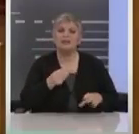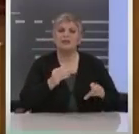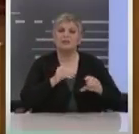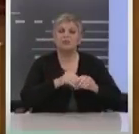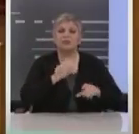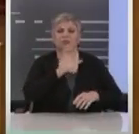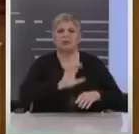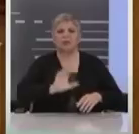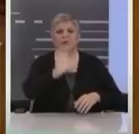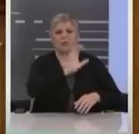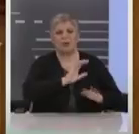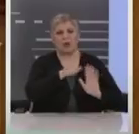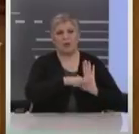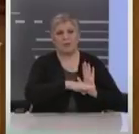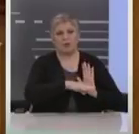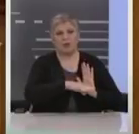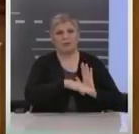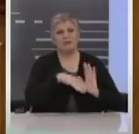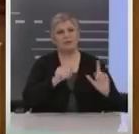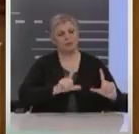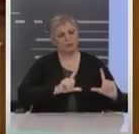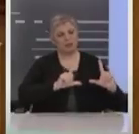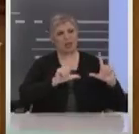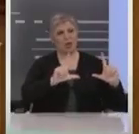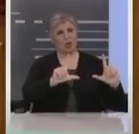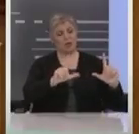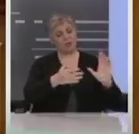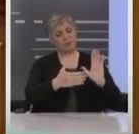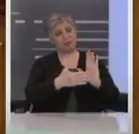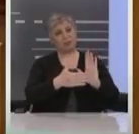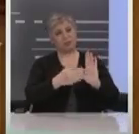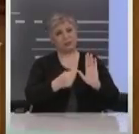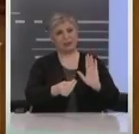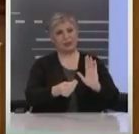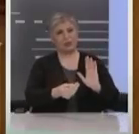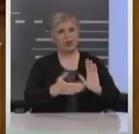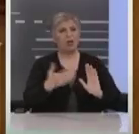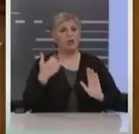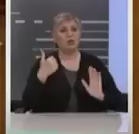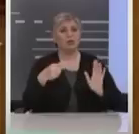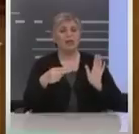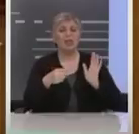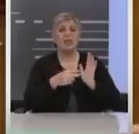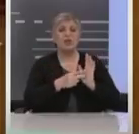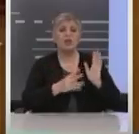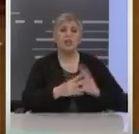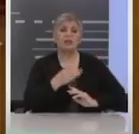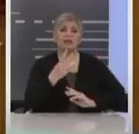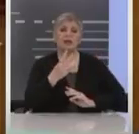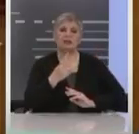προγράμματα βιτρίνας. Διότι το 2014 η μεγάλη πλειοψηφία των ενταγμένων